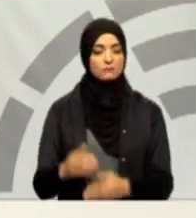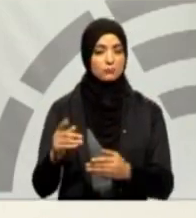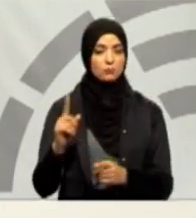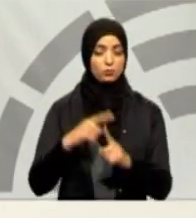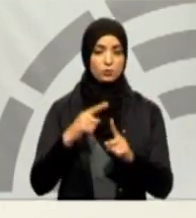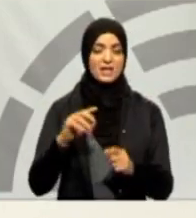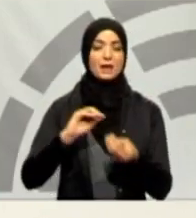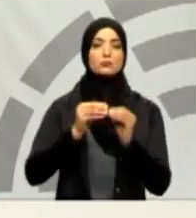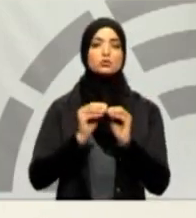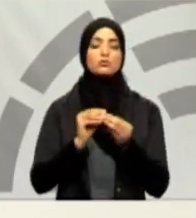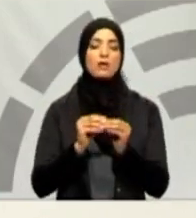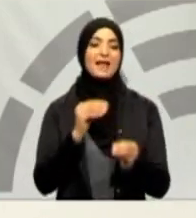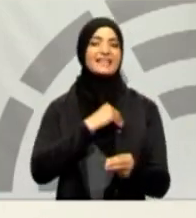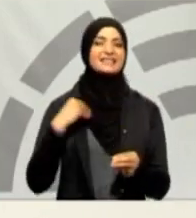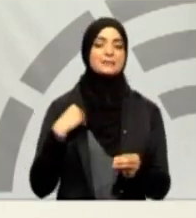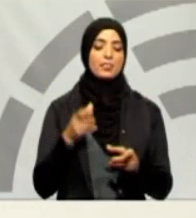مشكله